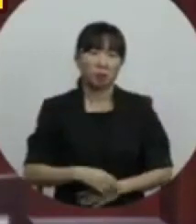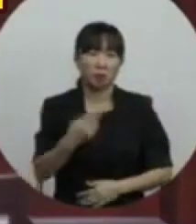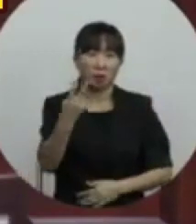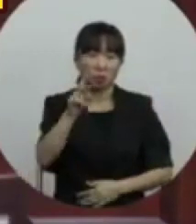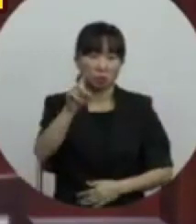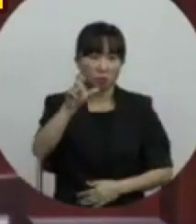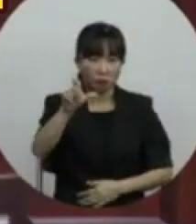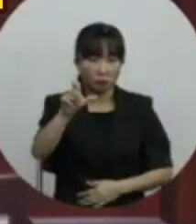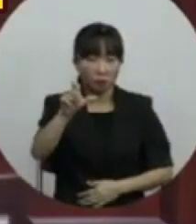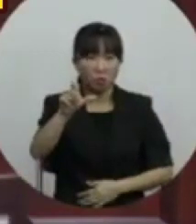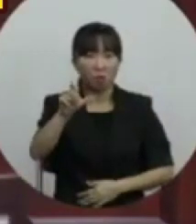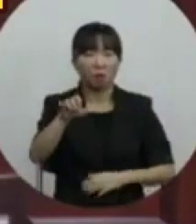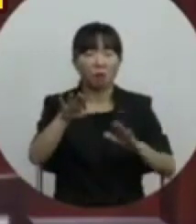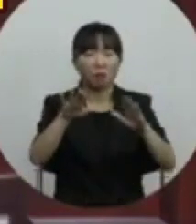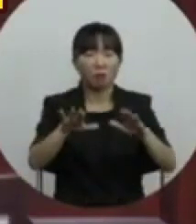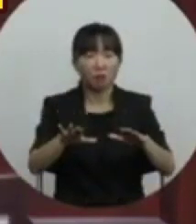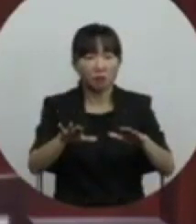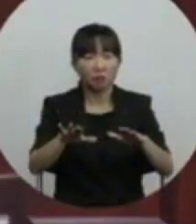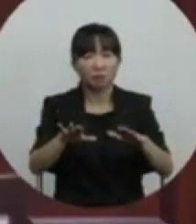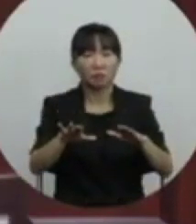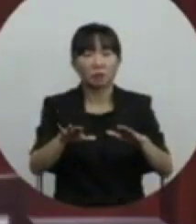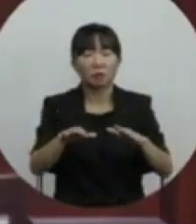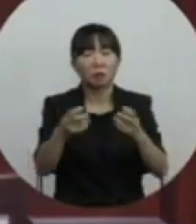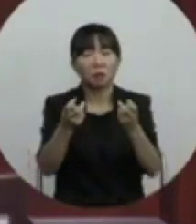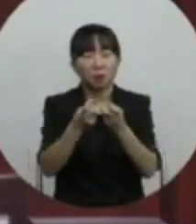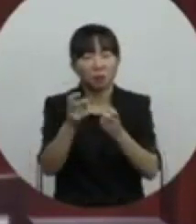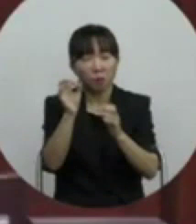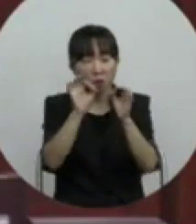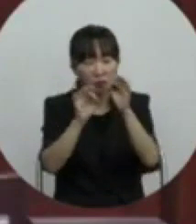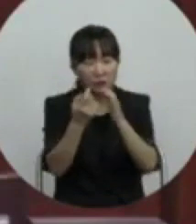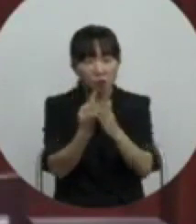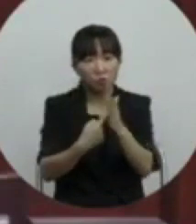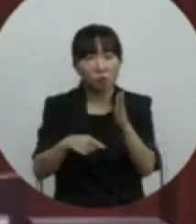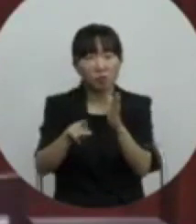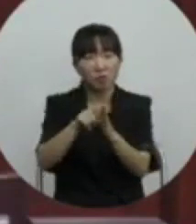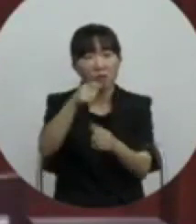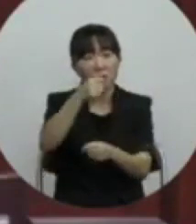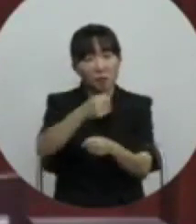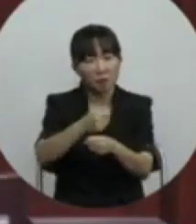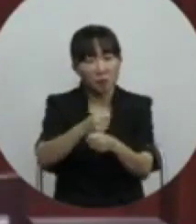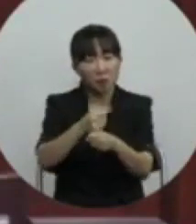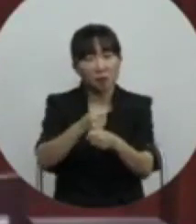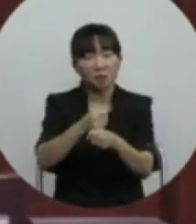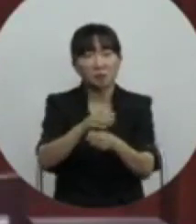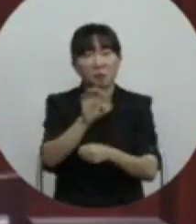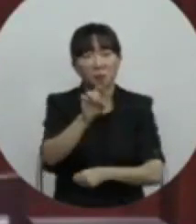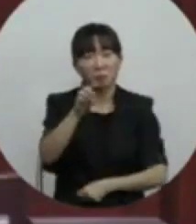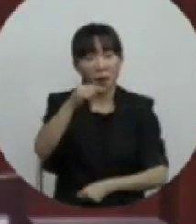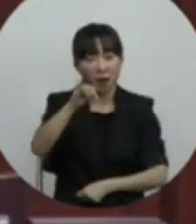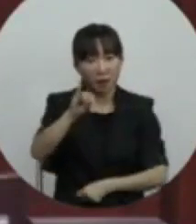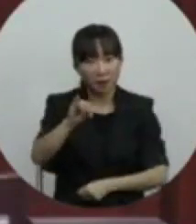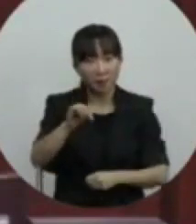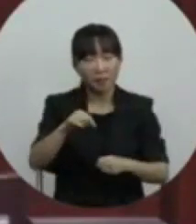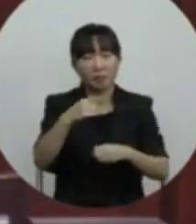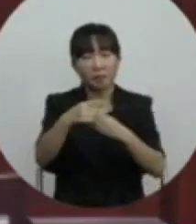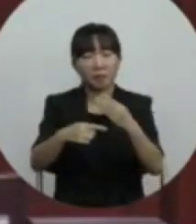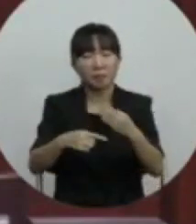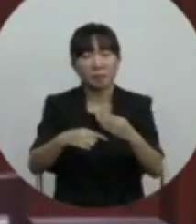2015년 기후변화 대책을 위해 만들어진 그 체결된 파리 기후변화 협정은